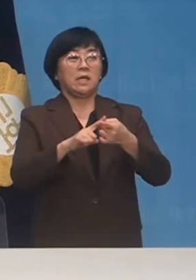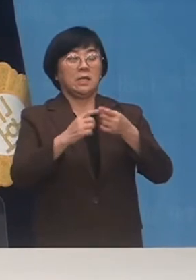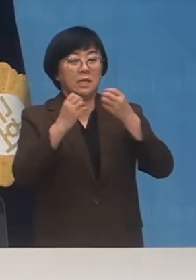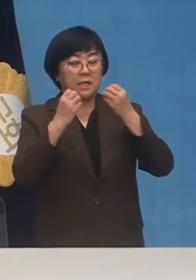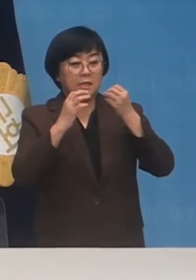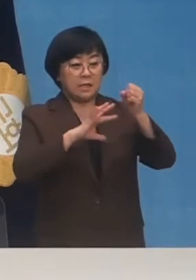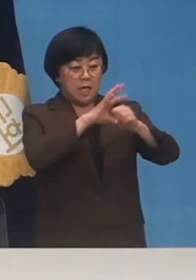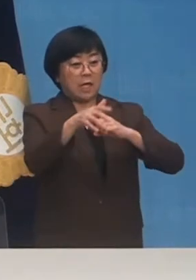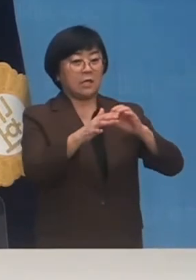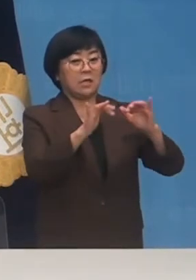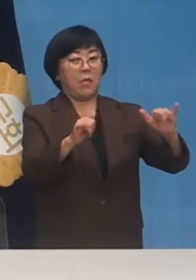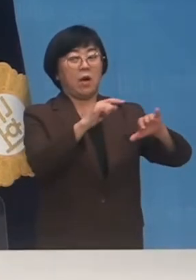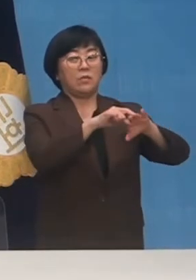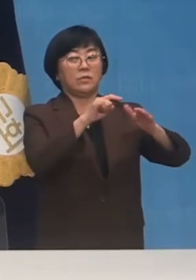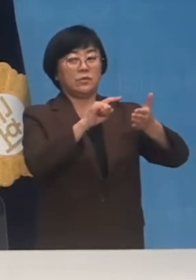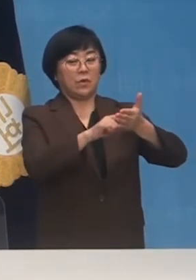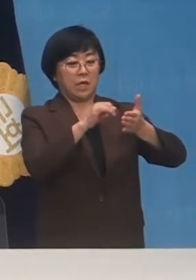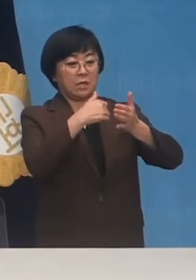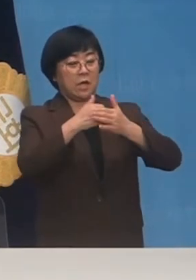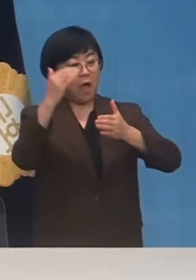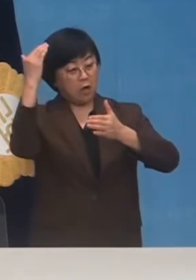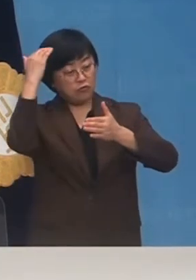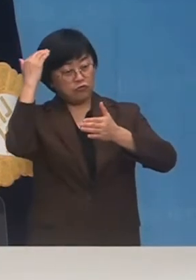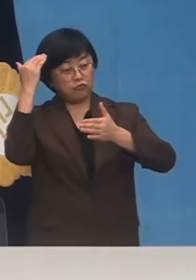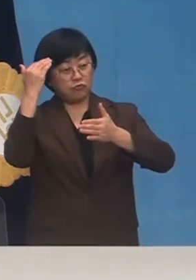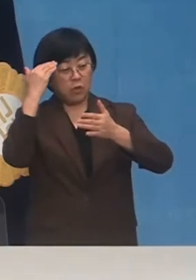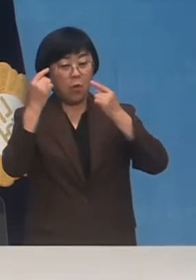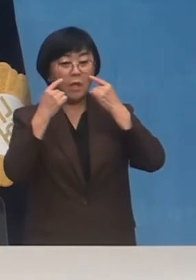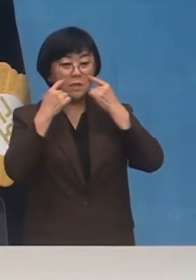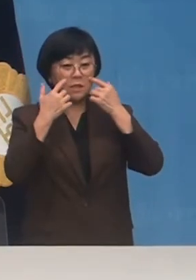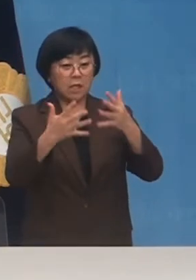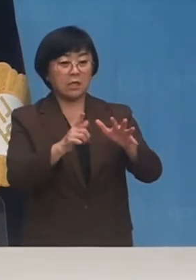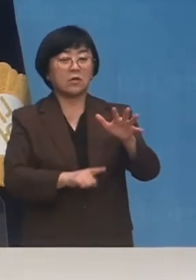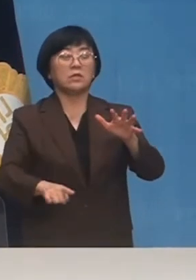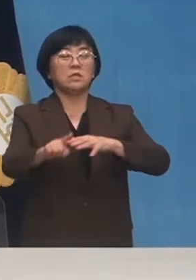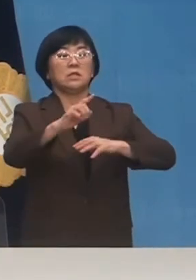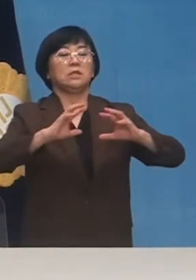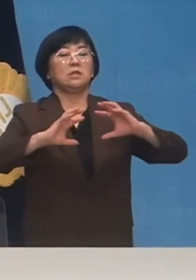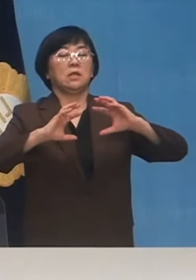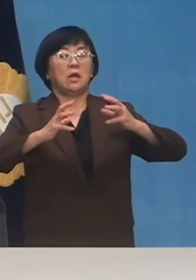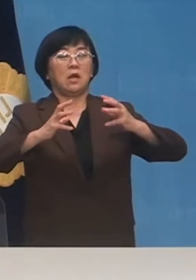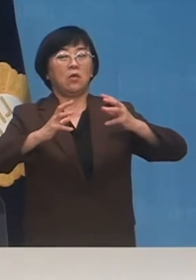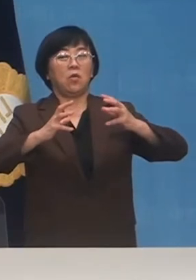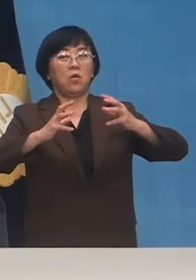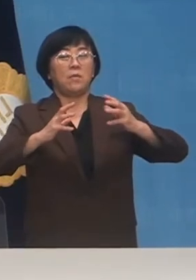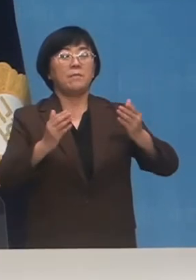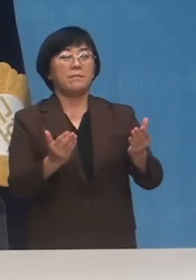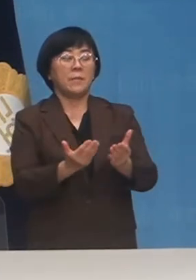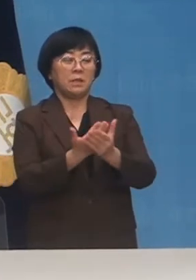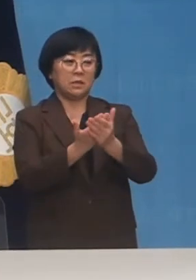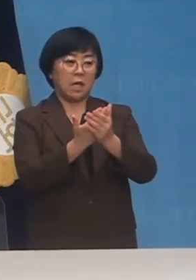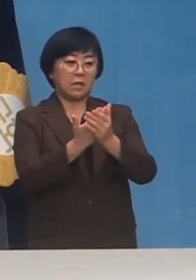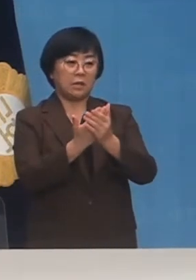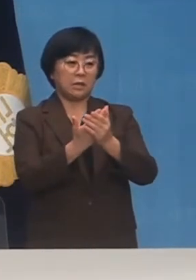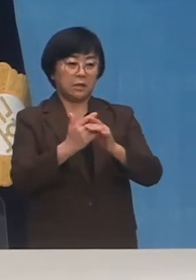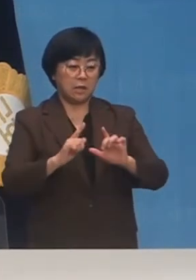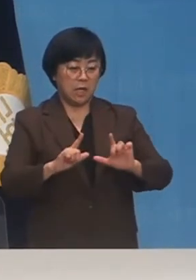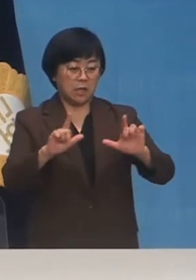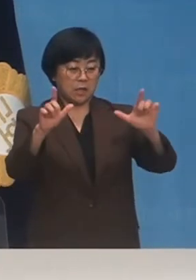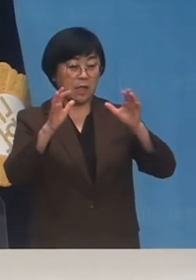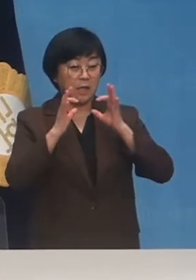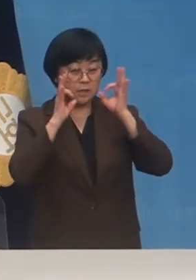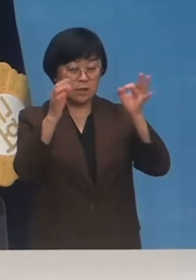잡아 우리나라가 명실공히 선진 인류 국가로 우뚝 서는 날을